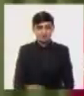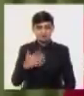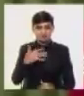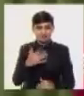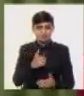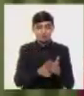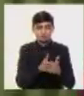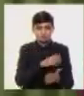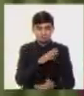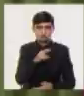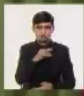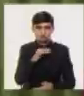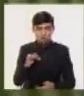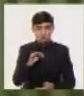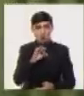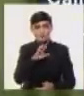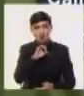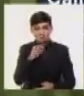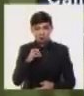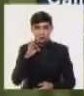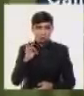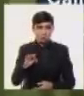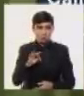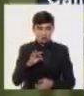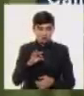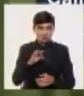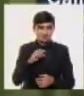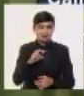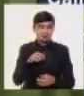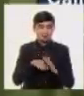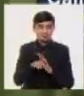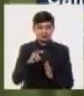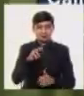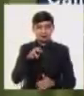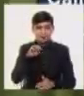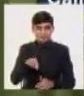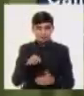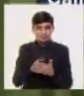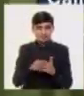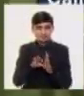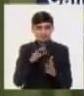50 голосов за Джо Байдена, 0 за Дональда Трампа в Делавере. Вот что мы имеем на сегодня.